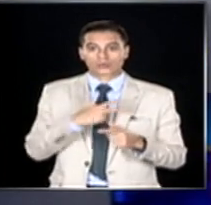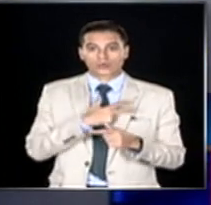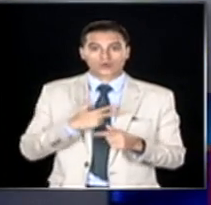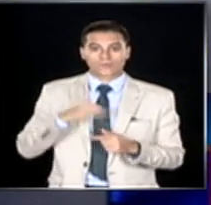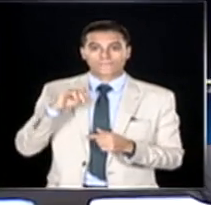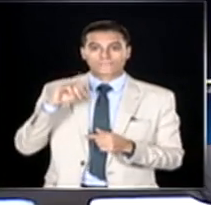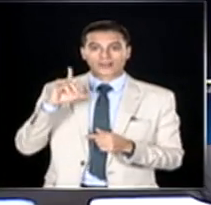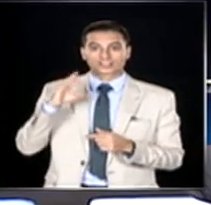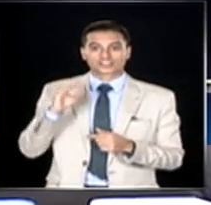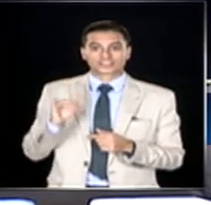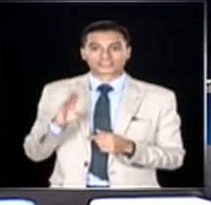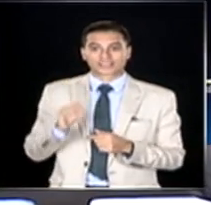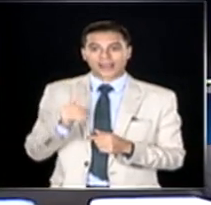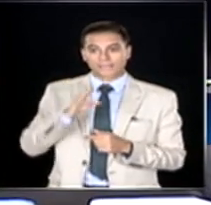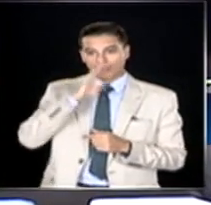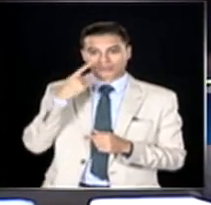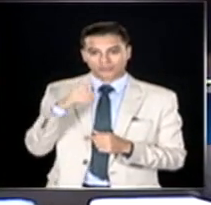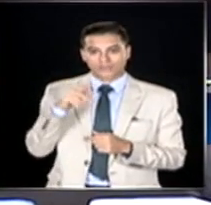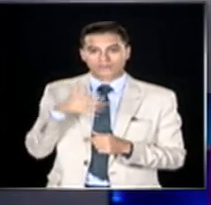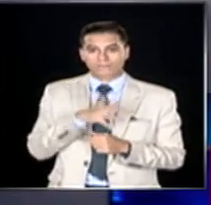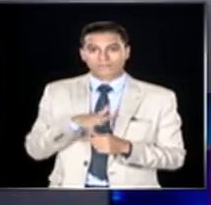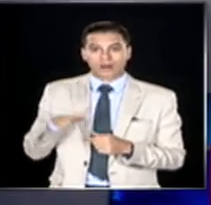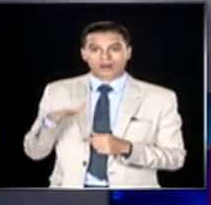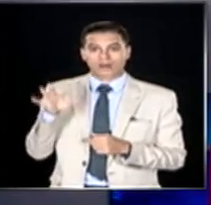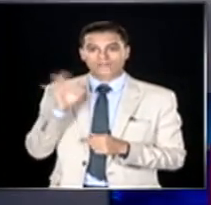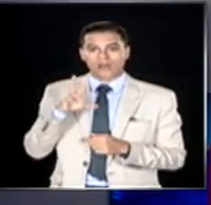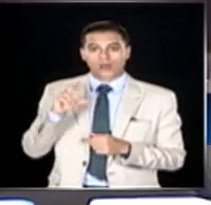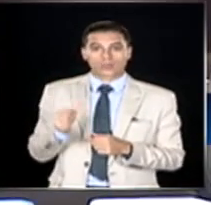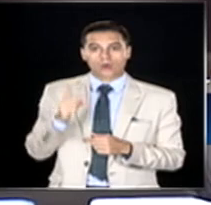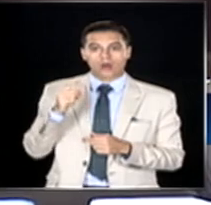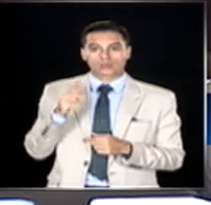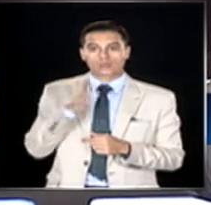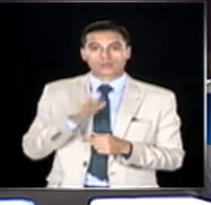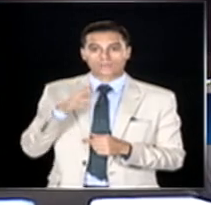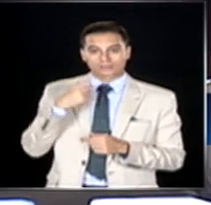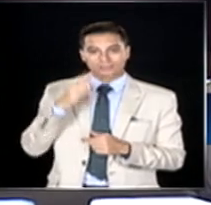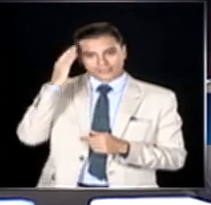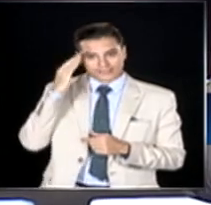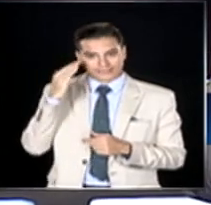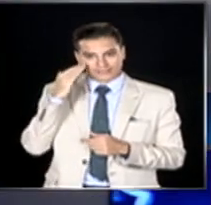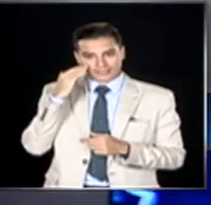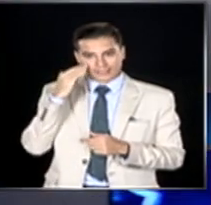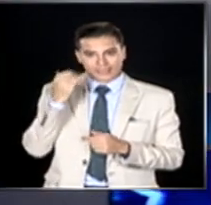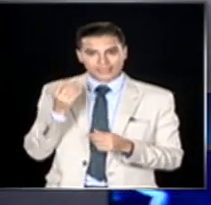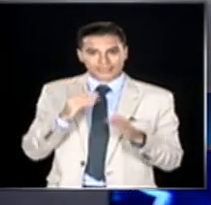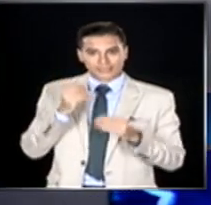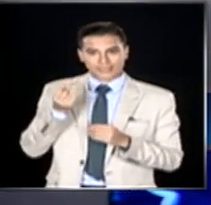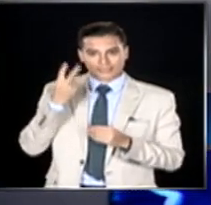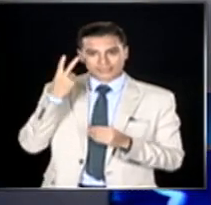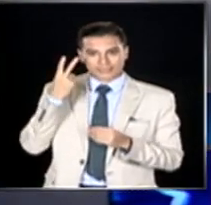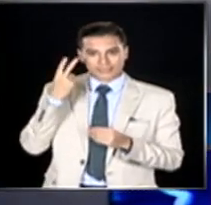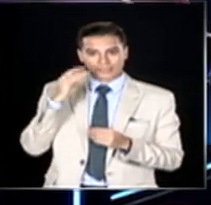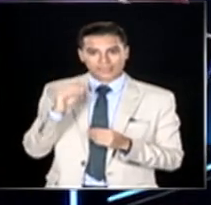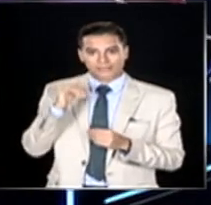صح. في أي قارة يقع نهر اللوار؟ أوروبا. صح. سيدة الزمالك هي رواية الكاتب مصري معاصر، فمن هو؟ جمال